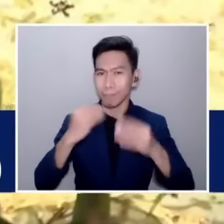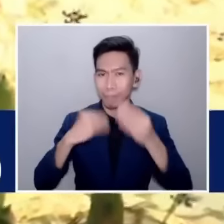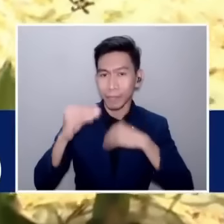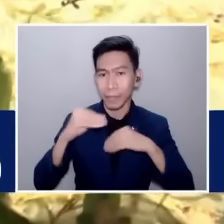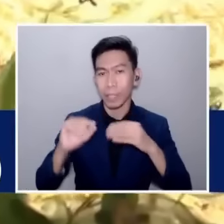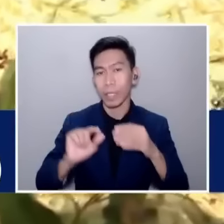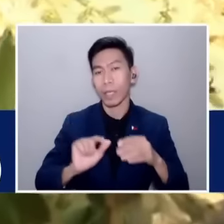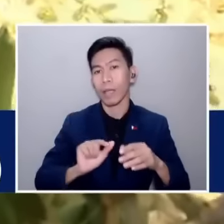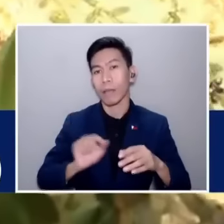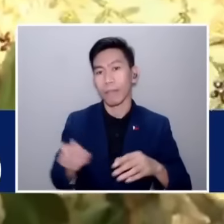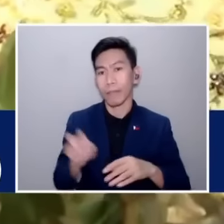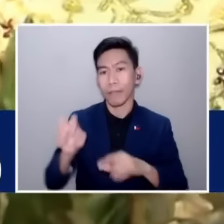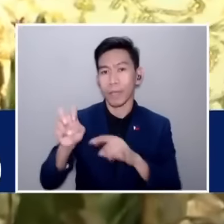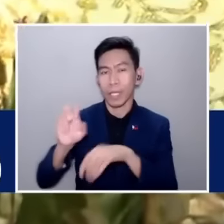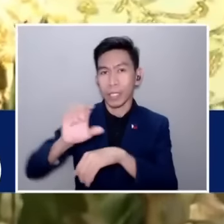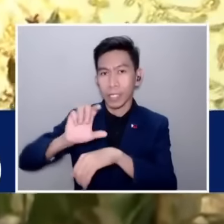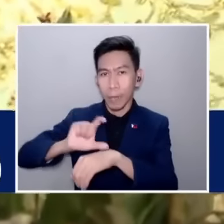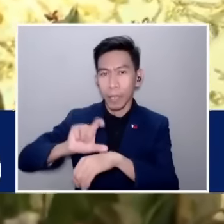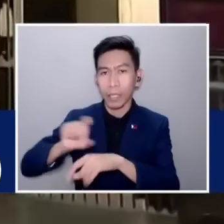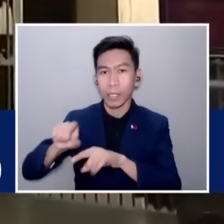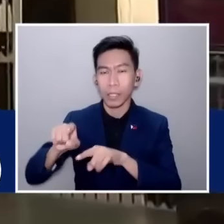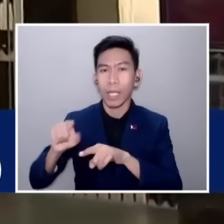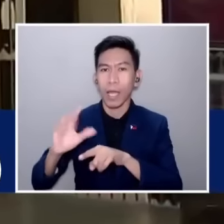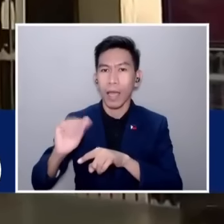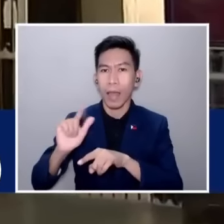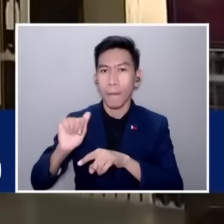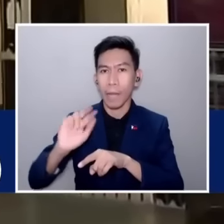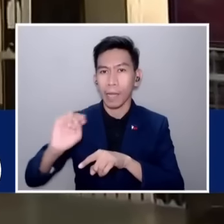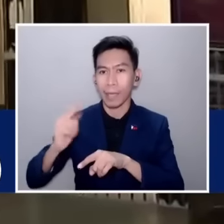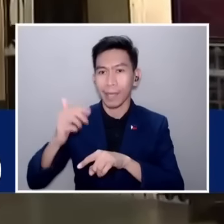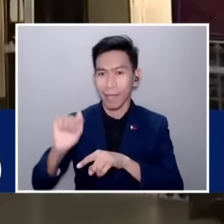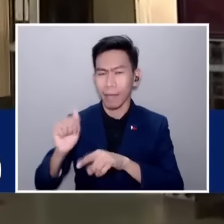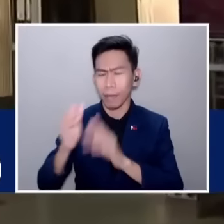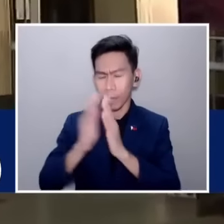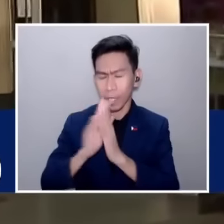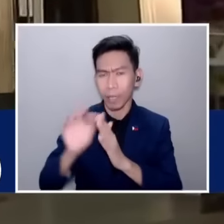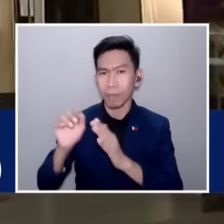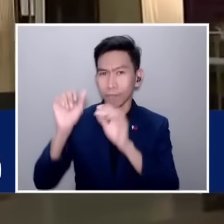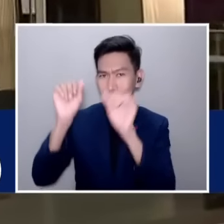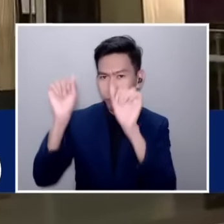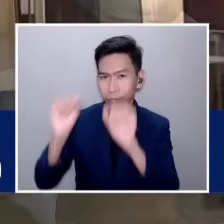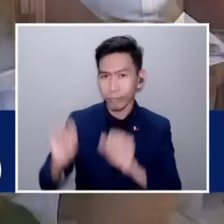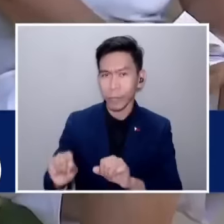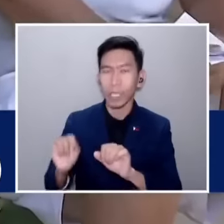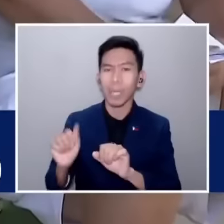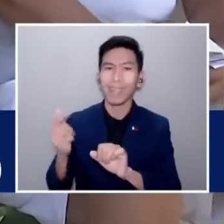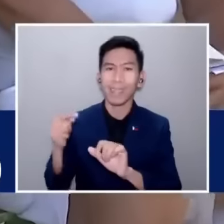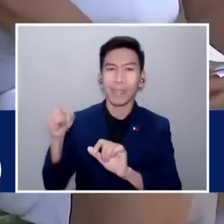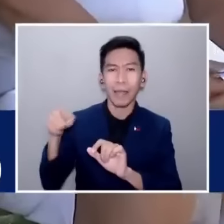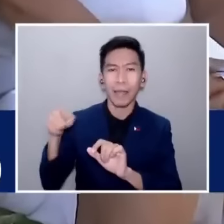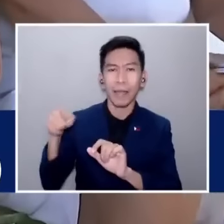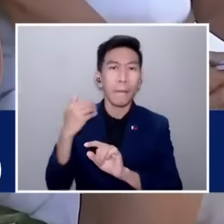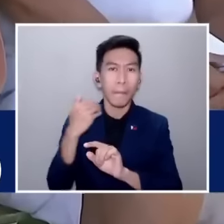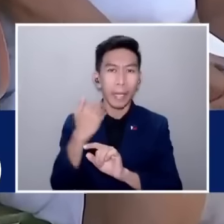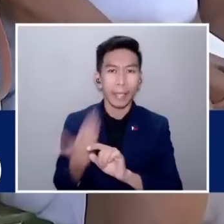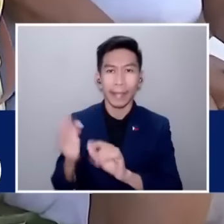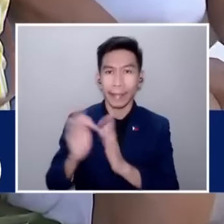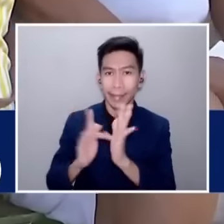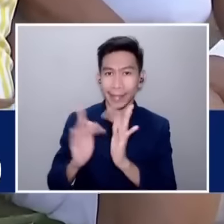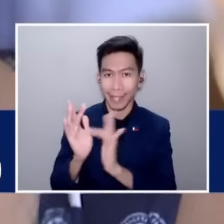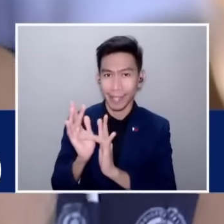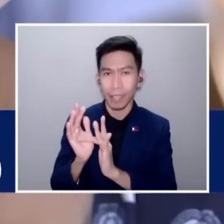ng Calabanga para manalangin sa pinaniniwalaang milagrosong imahe ng patay na Hesukristo. Ang mga kabarangay ni VP Lenny